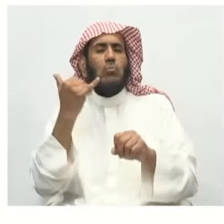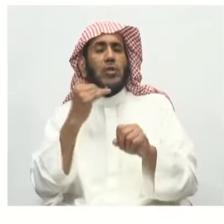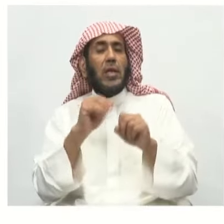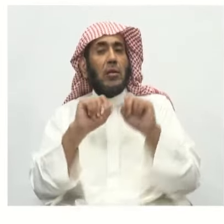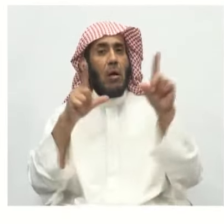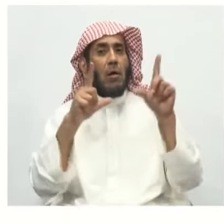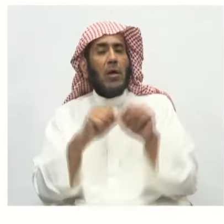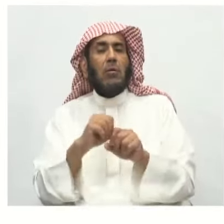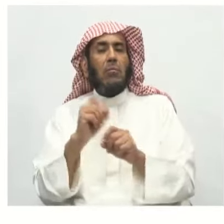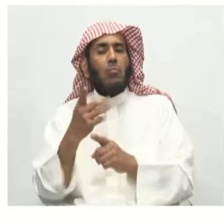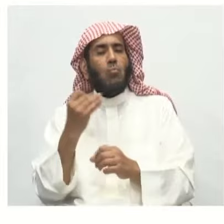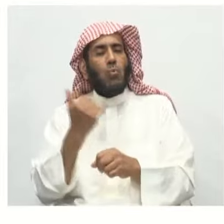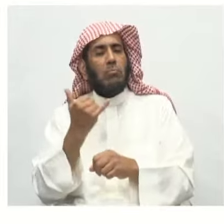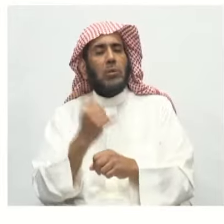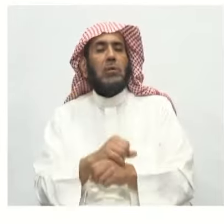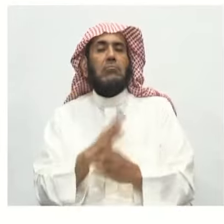من